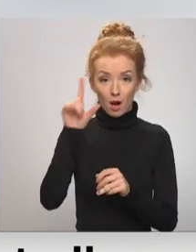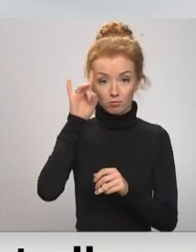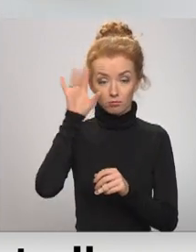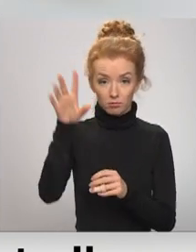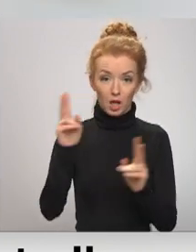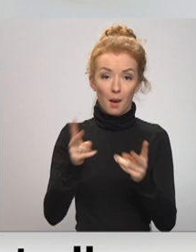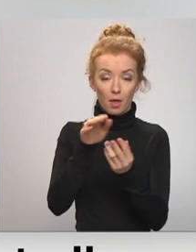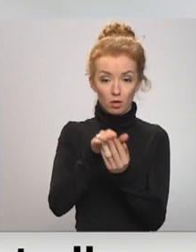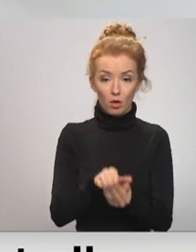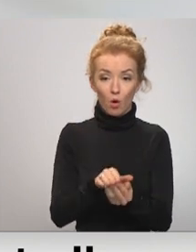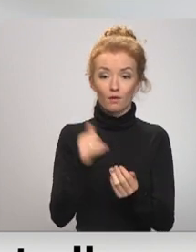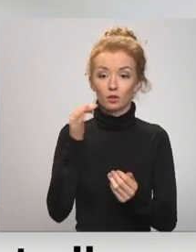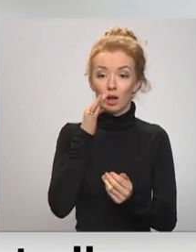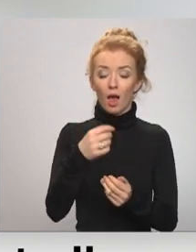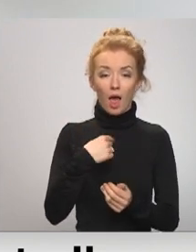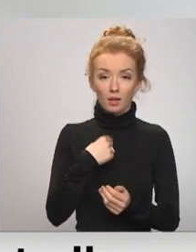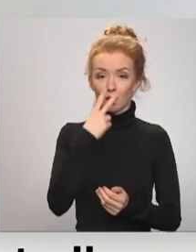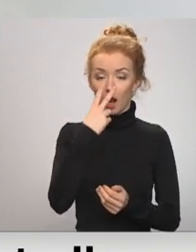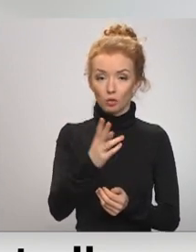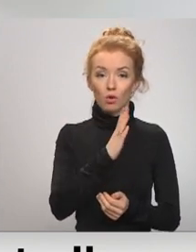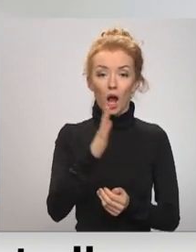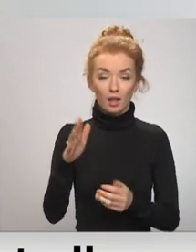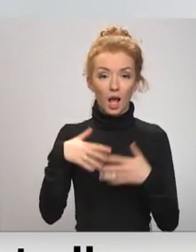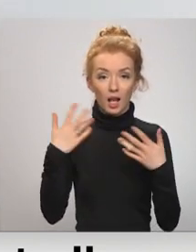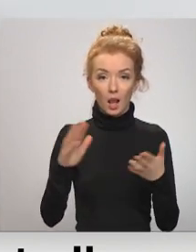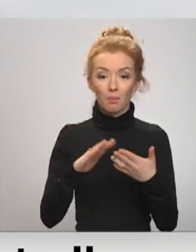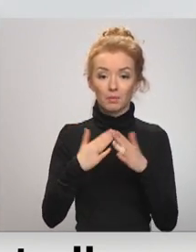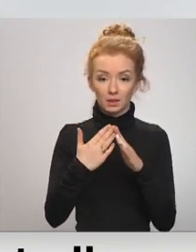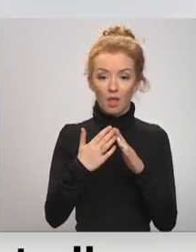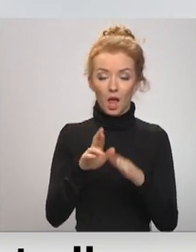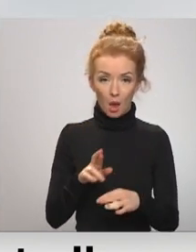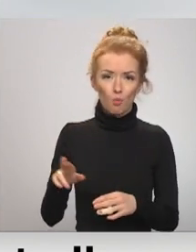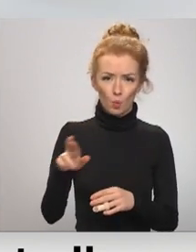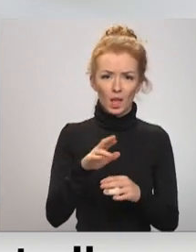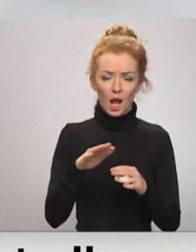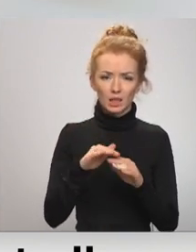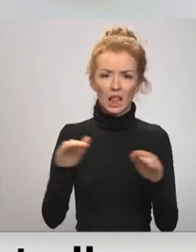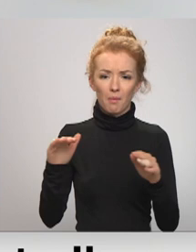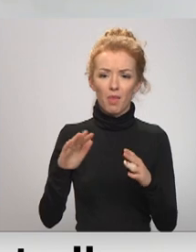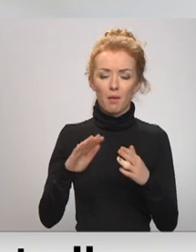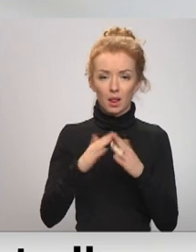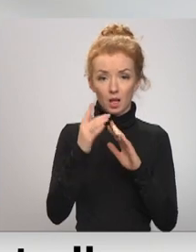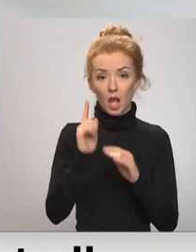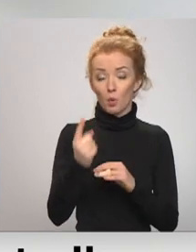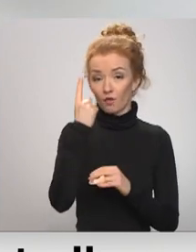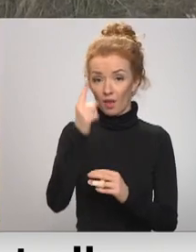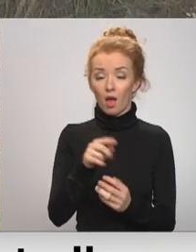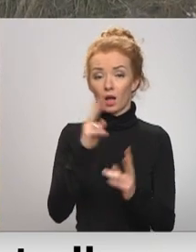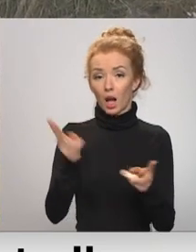normāli. Es redzu tā, ka katrā lielpilsētā, jā, republikas līmeņa pilsētā ir jābūt vismaz vienai